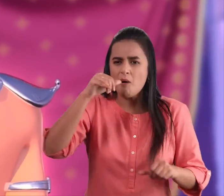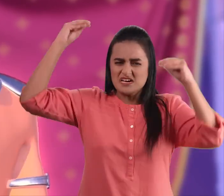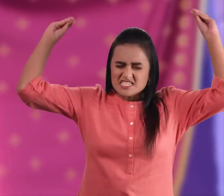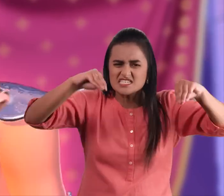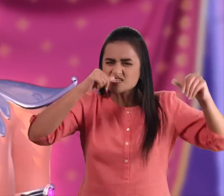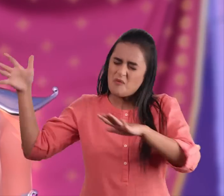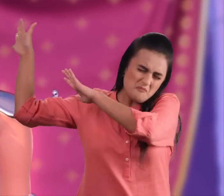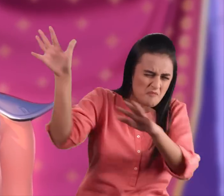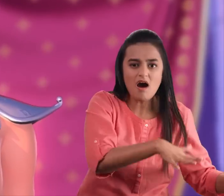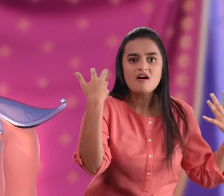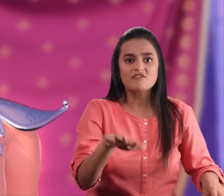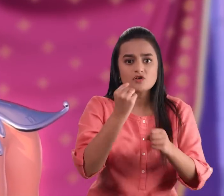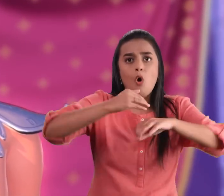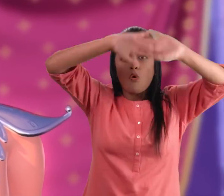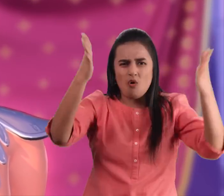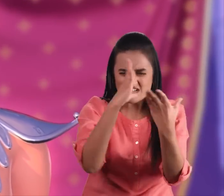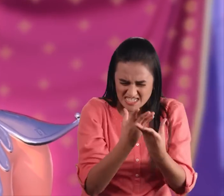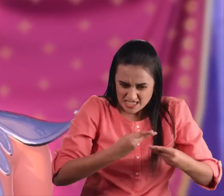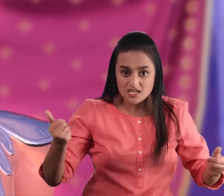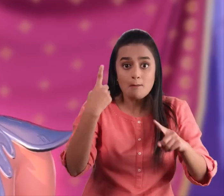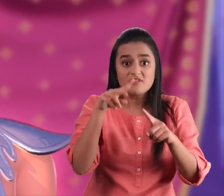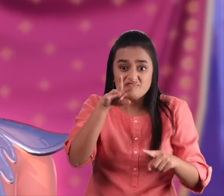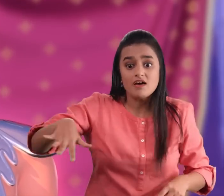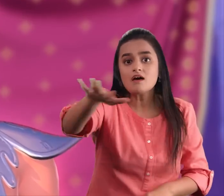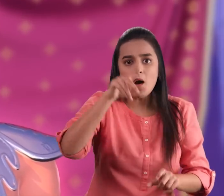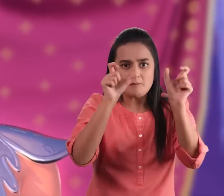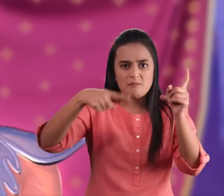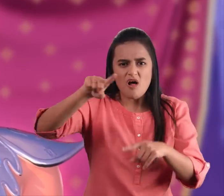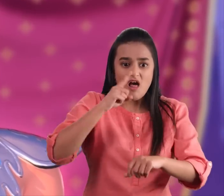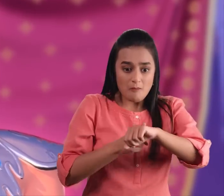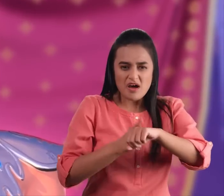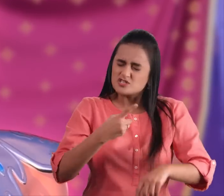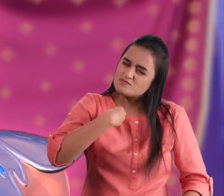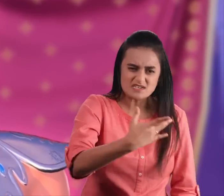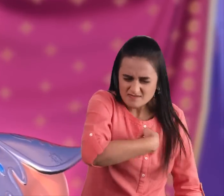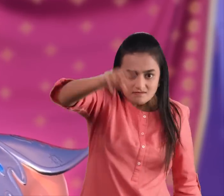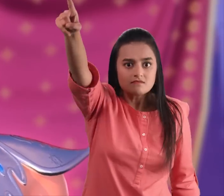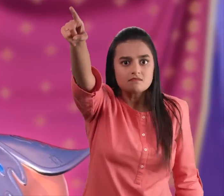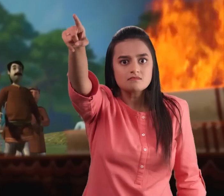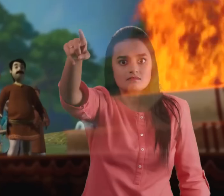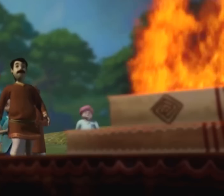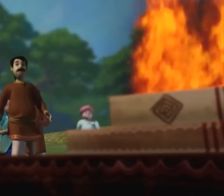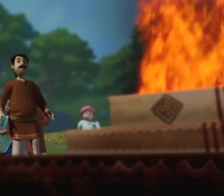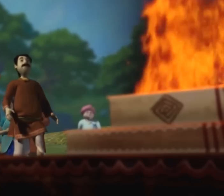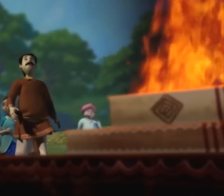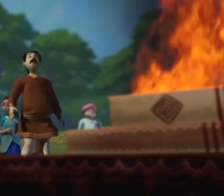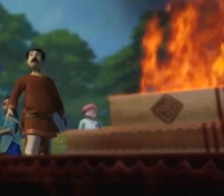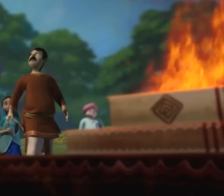दो, गोवर्धन के त्योहार को बर्बाद कर दो और वृंदावन के वासियों को इस दुस्साहस की सजा दो।